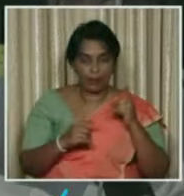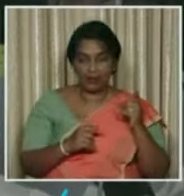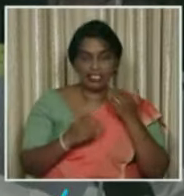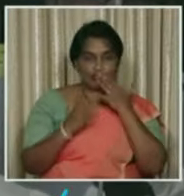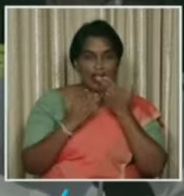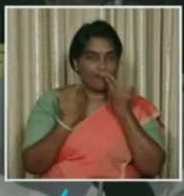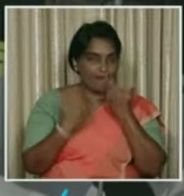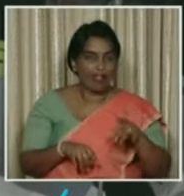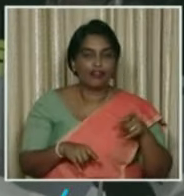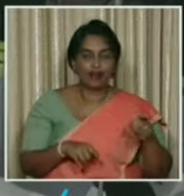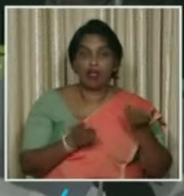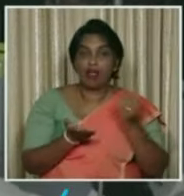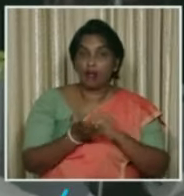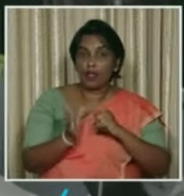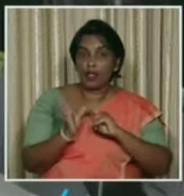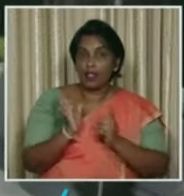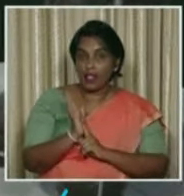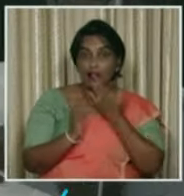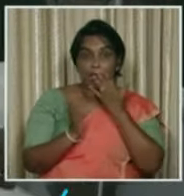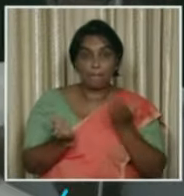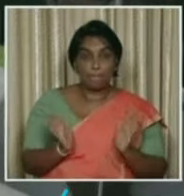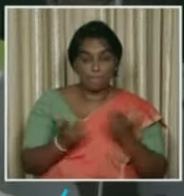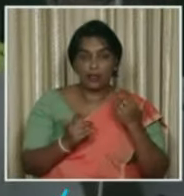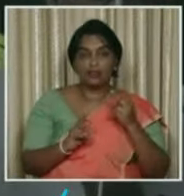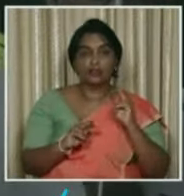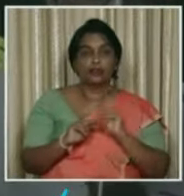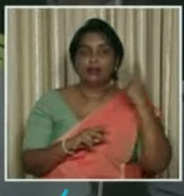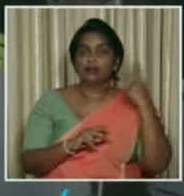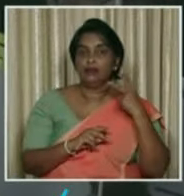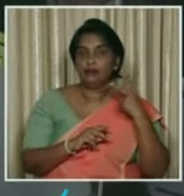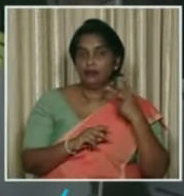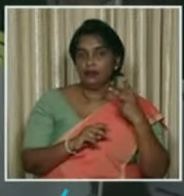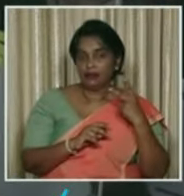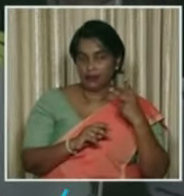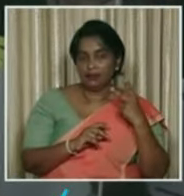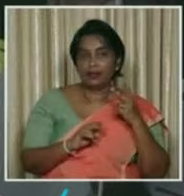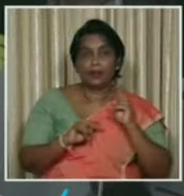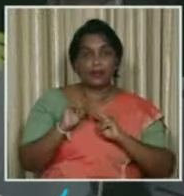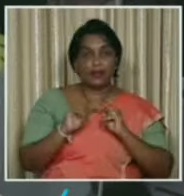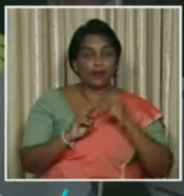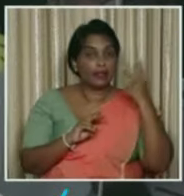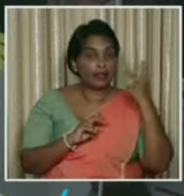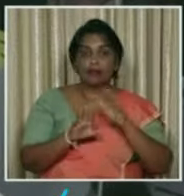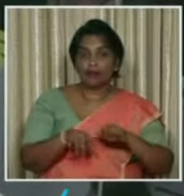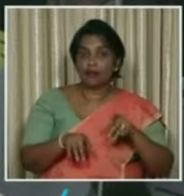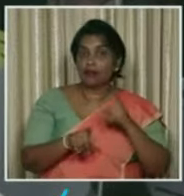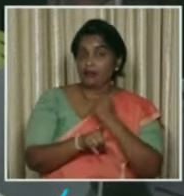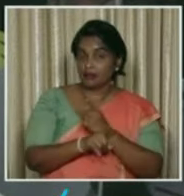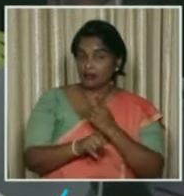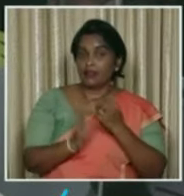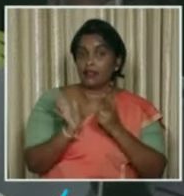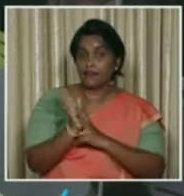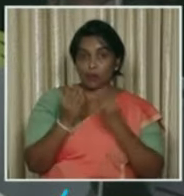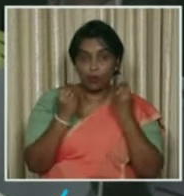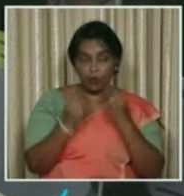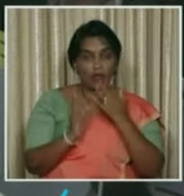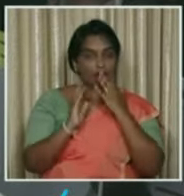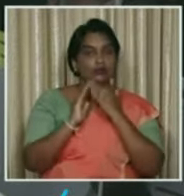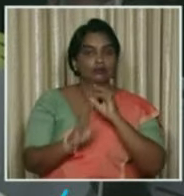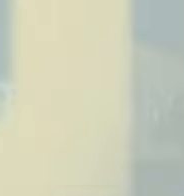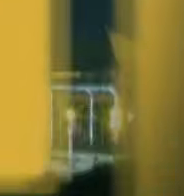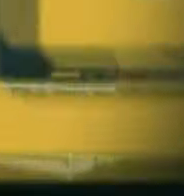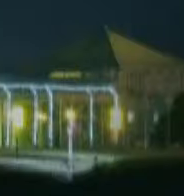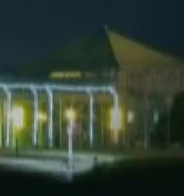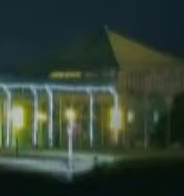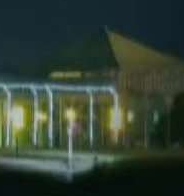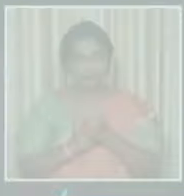නැවත උසස් පෙළ විභාගයෙන් පස්සේ පාසල් පටන් ගන්න පෙබරවාරි 2 වෙනිදා. පෙබරවාරි 2 වෙනිදා වෙනකොට මේ පිරිසව පුරප්පාඩු තිබෙන පාසල් සානගත